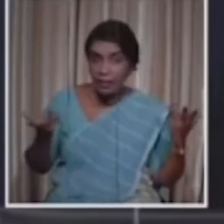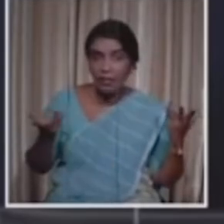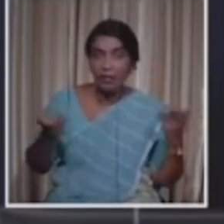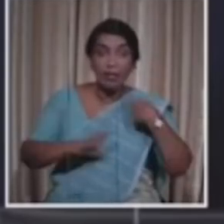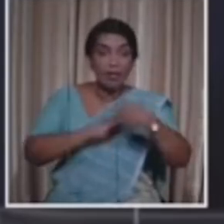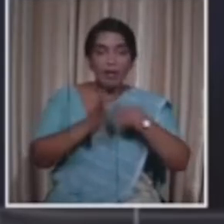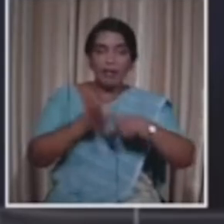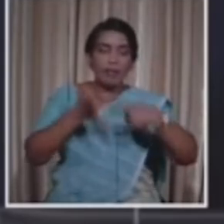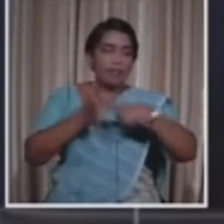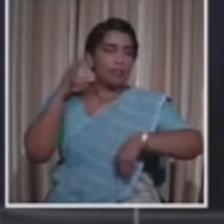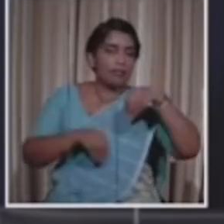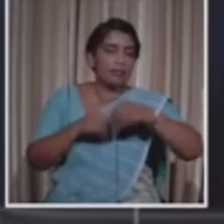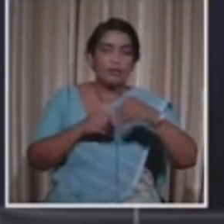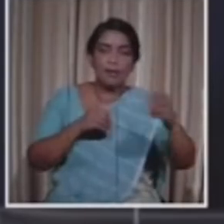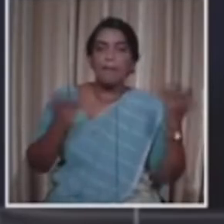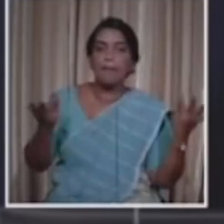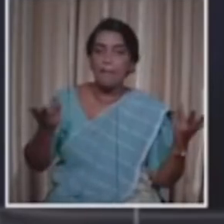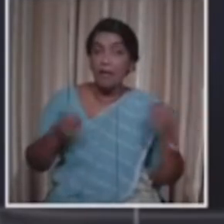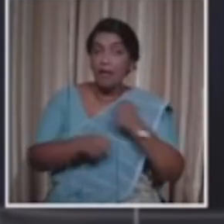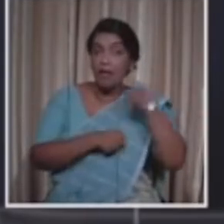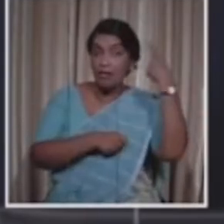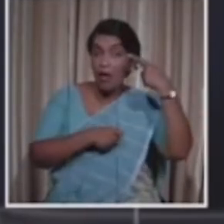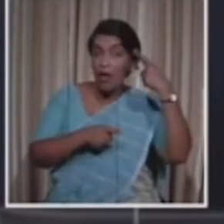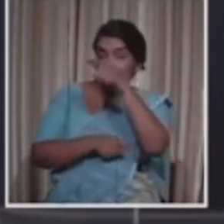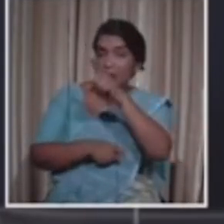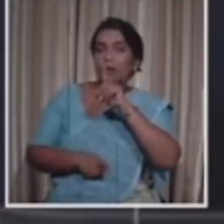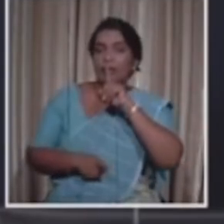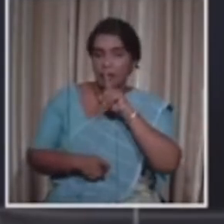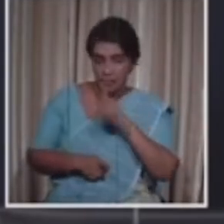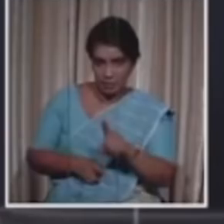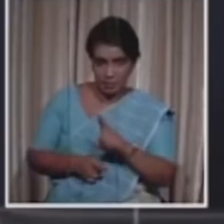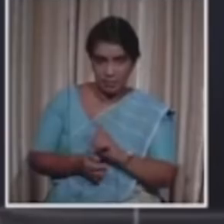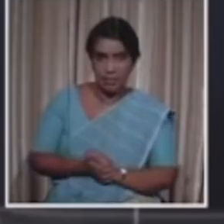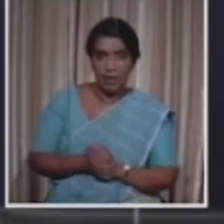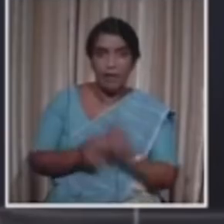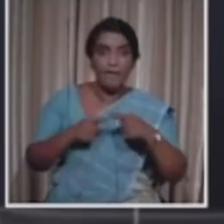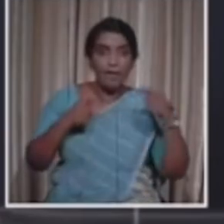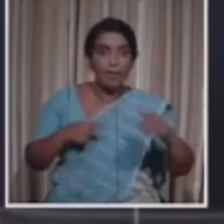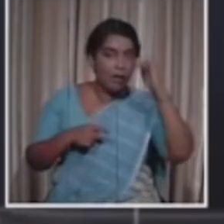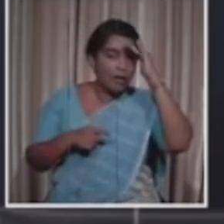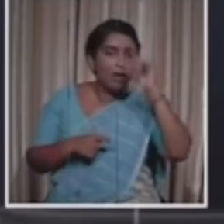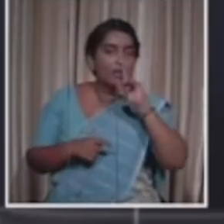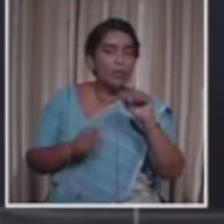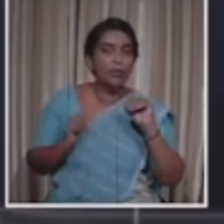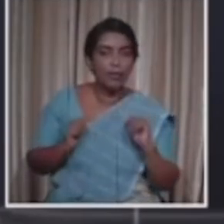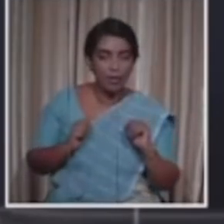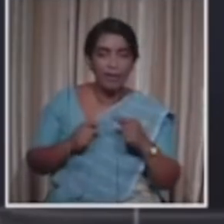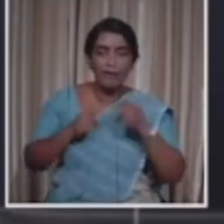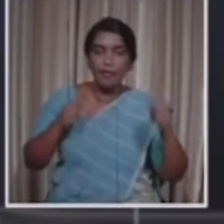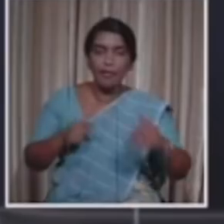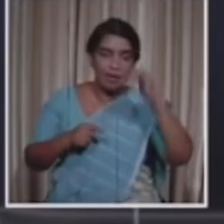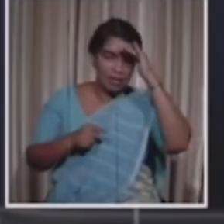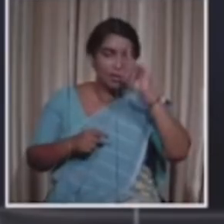රටේ දේශපාලනය කරන්න බෑ. ඒක තමයි ගෝල් ෆේස් පිටින් ඉඳන් කියන්නේ. දැන් විපක්ෂ නායකතුමා අද මොකද්ද කිව්වේ? අද විපක්ෂ නායකතුමා